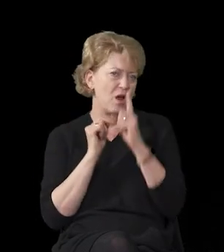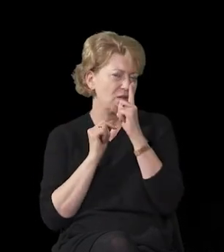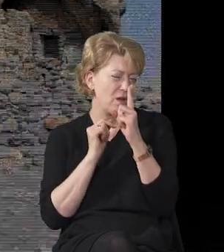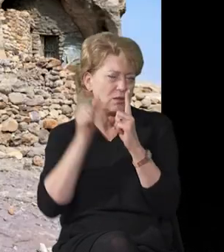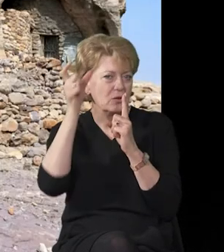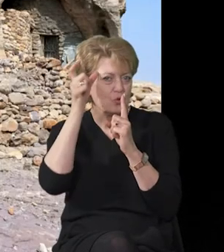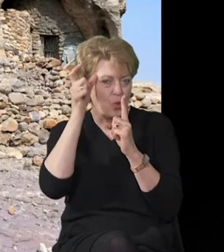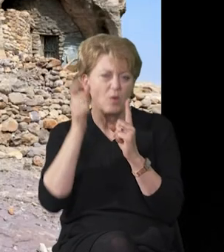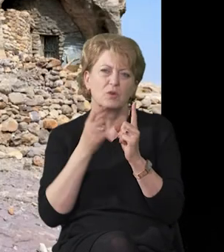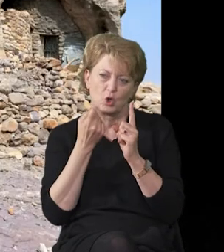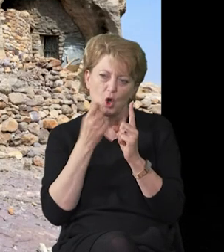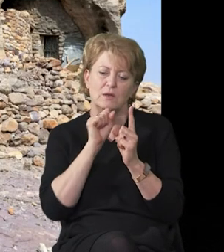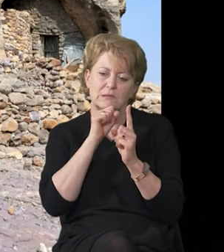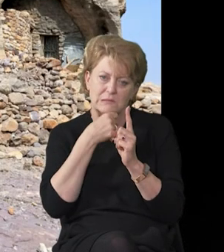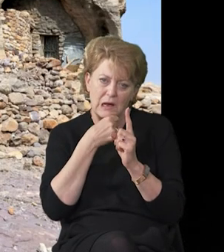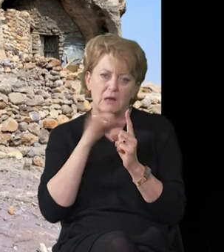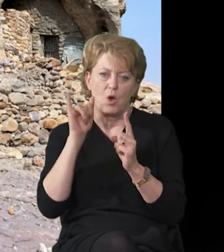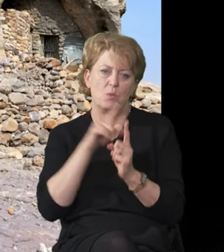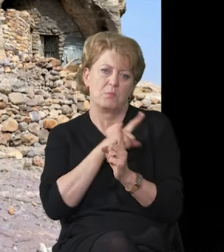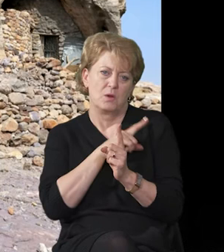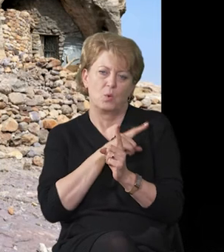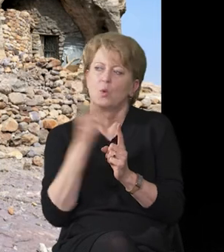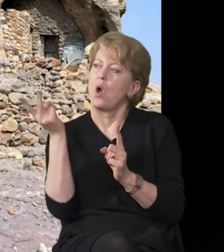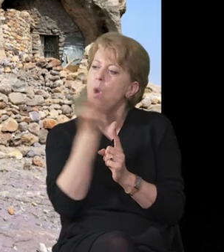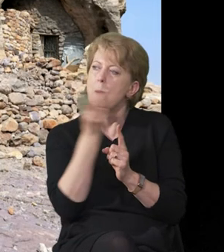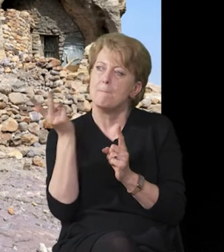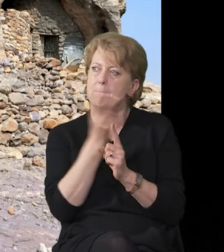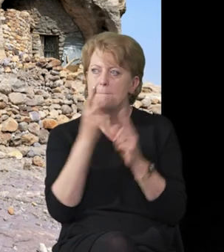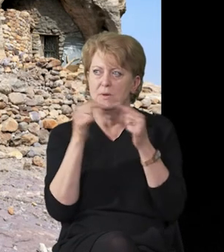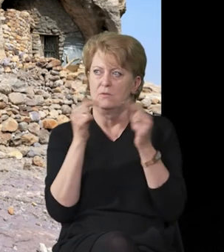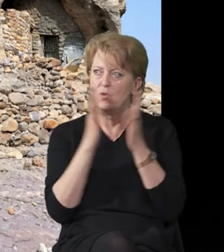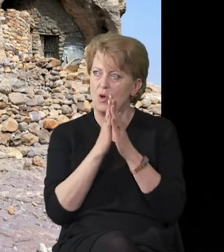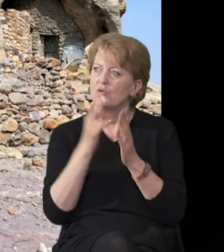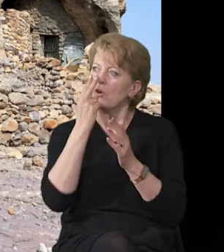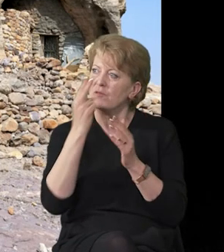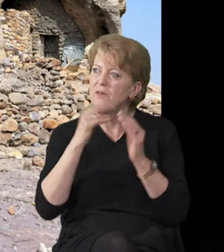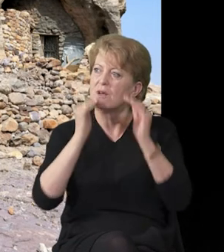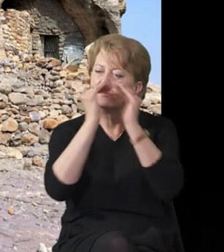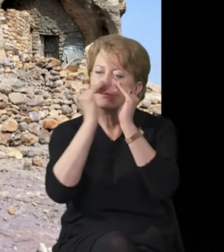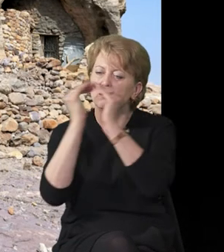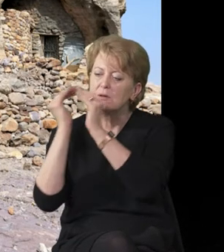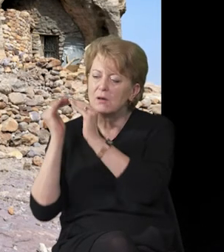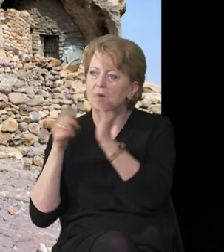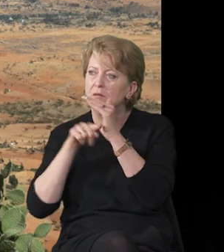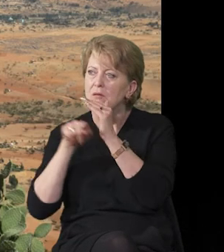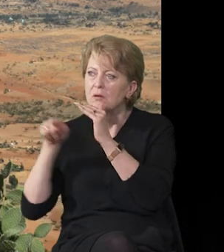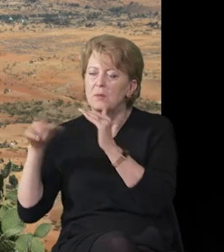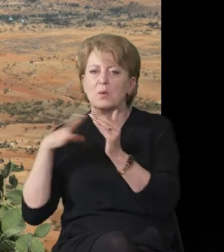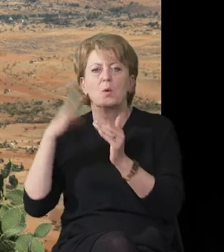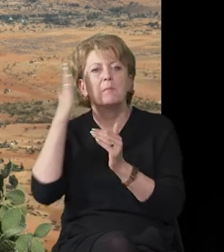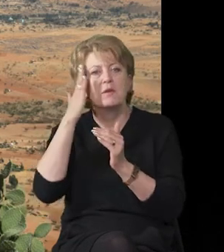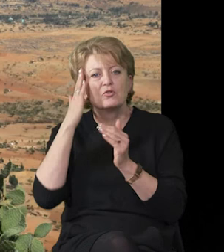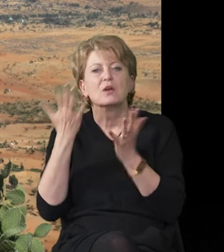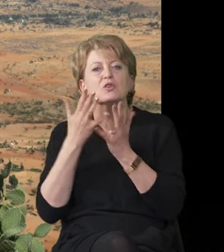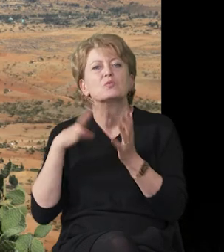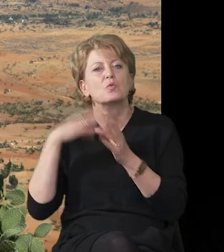który pilnuje obydwu kościołów. Tutaj widać cele, w których kiedyś mieszkało więcej mnichów, teraz przebywa właśnie